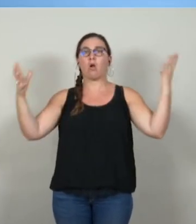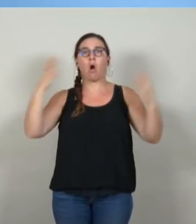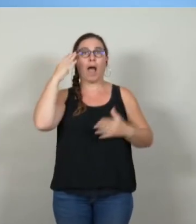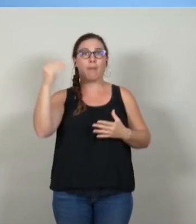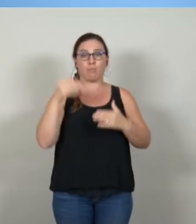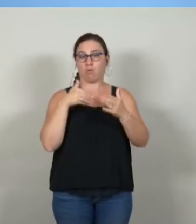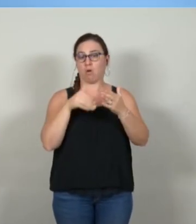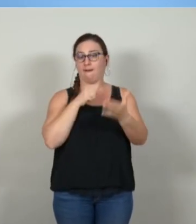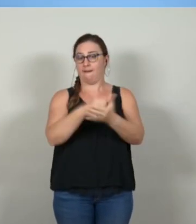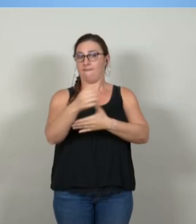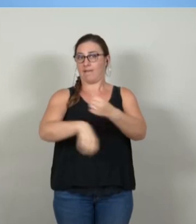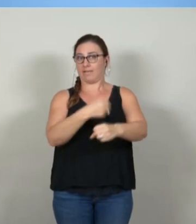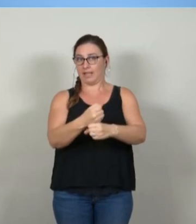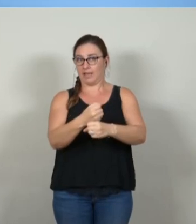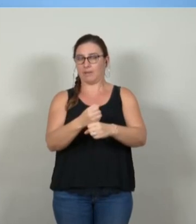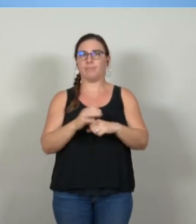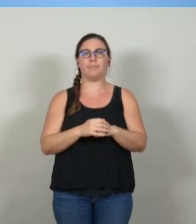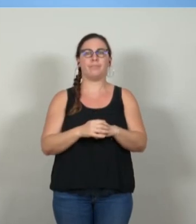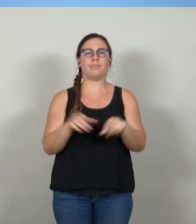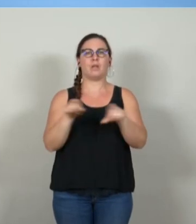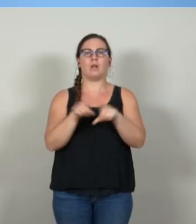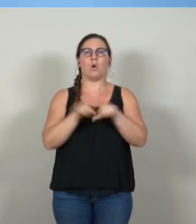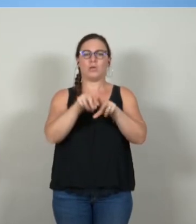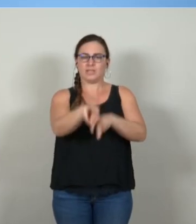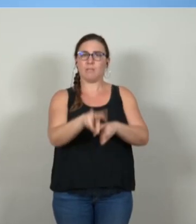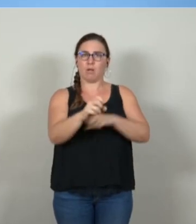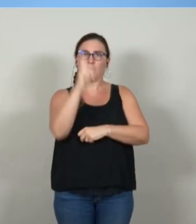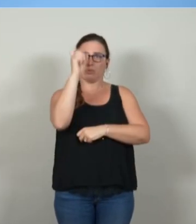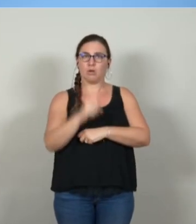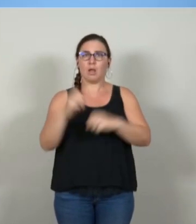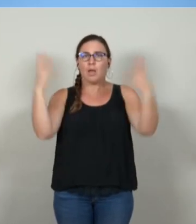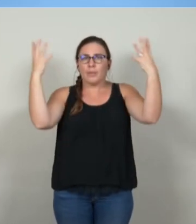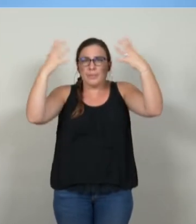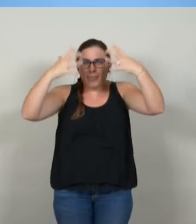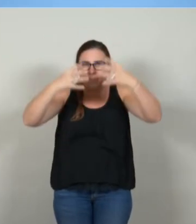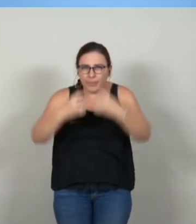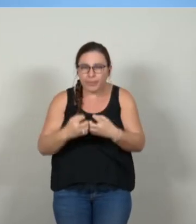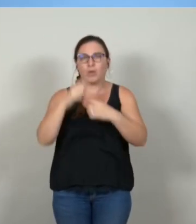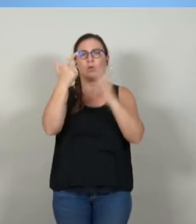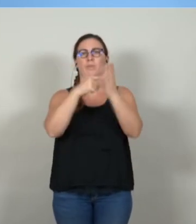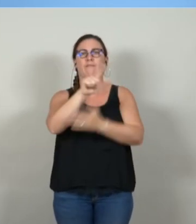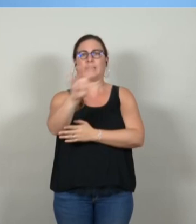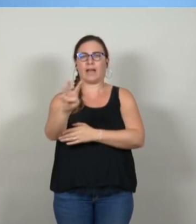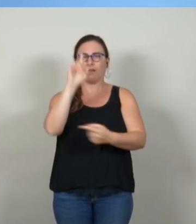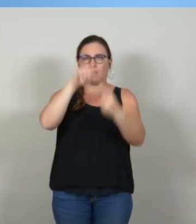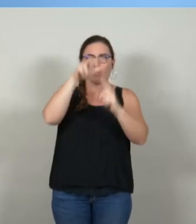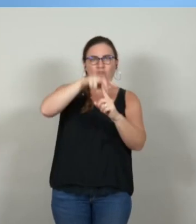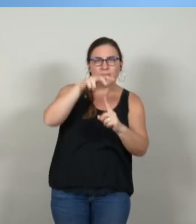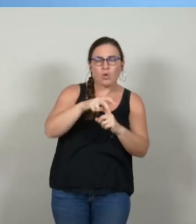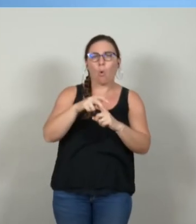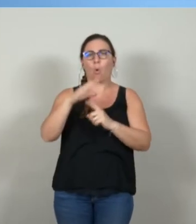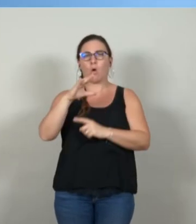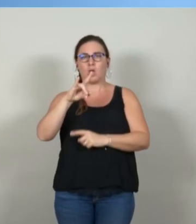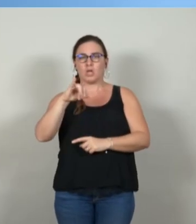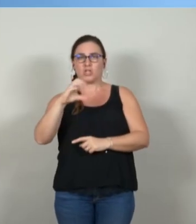l'année et l'étude en vue d'un démarrage de production agricole en milieu obscur en 2024 sur les champignons les endives et chicorées